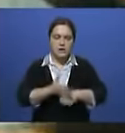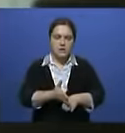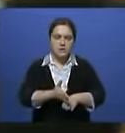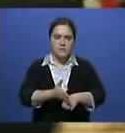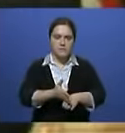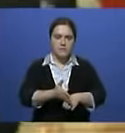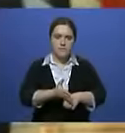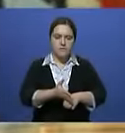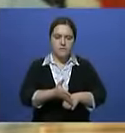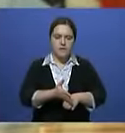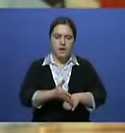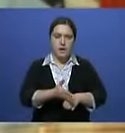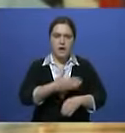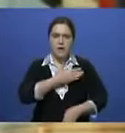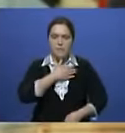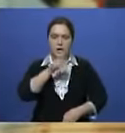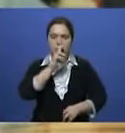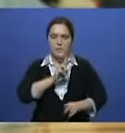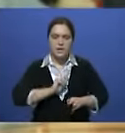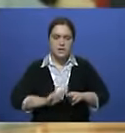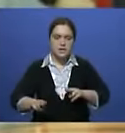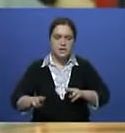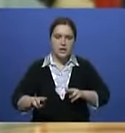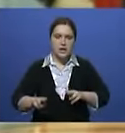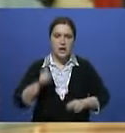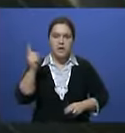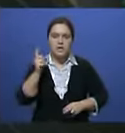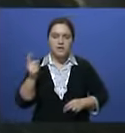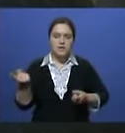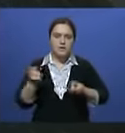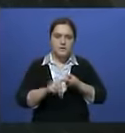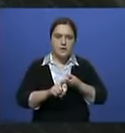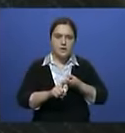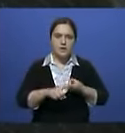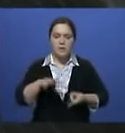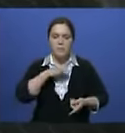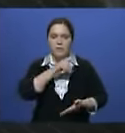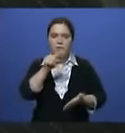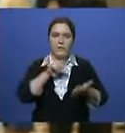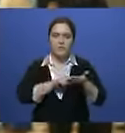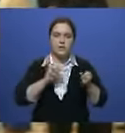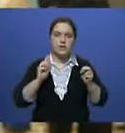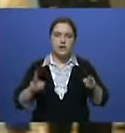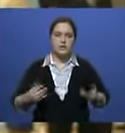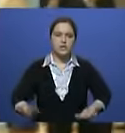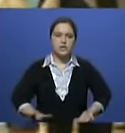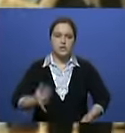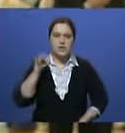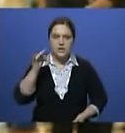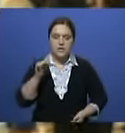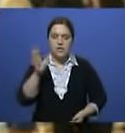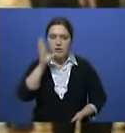когда мы потеряли хозяйственные связи стоял вопрос как выживать и